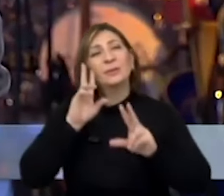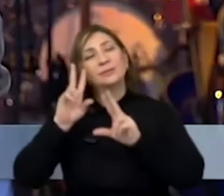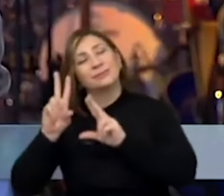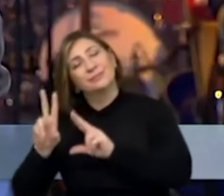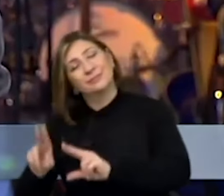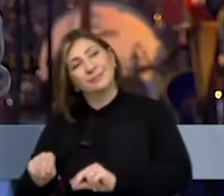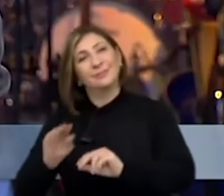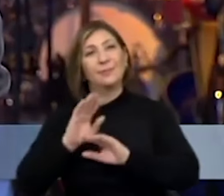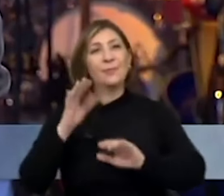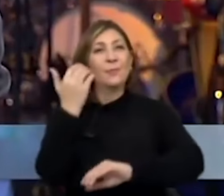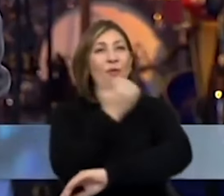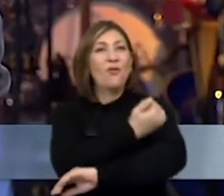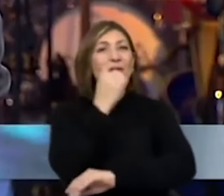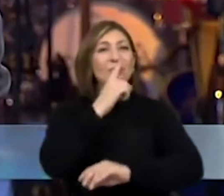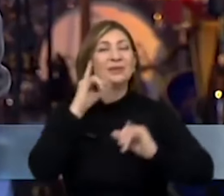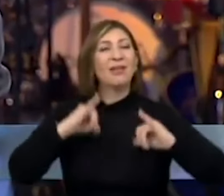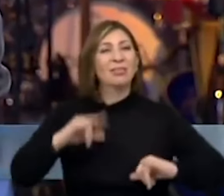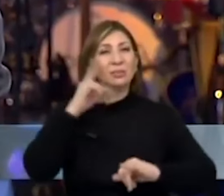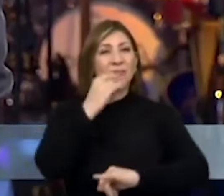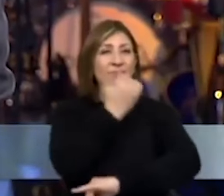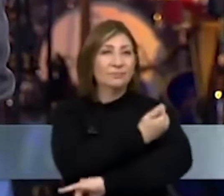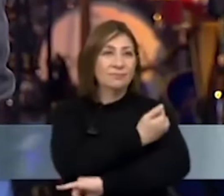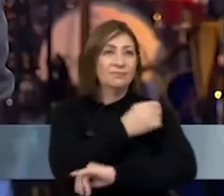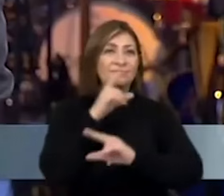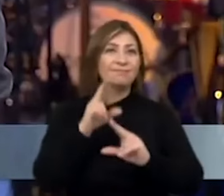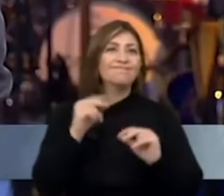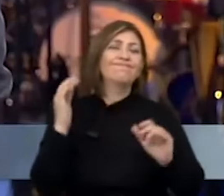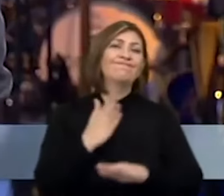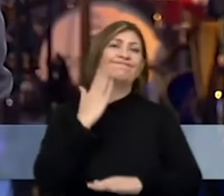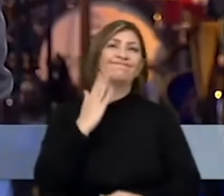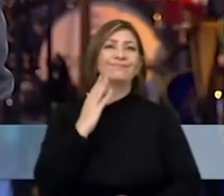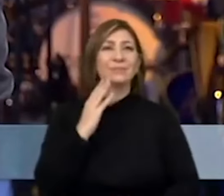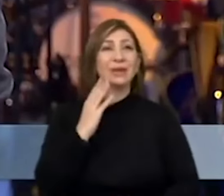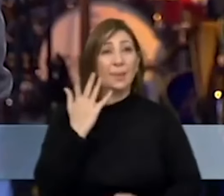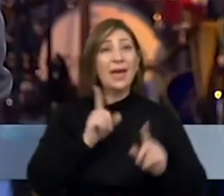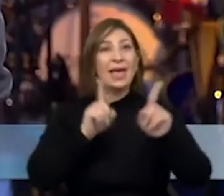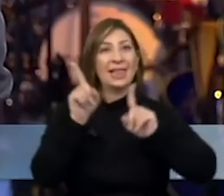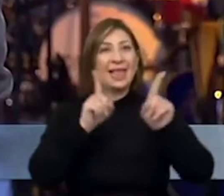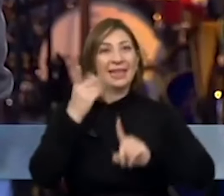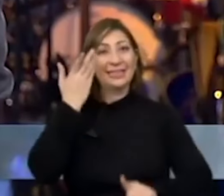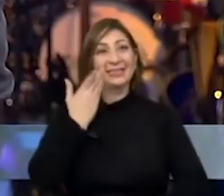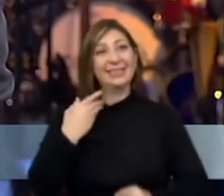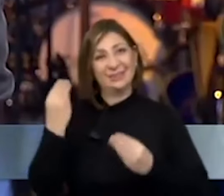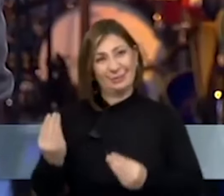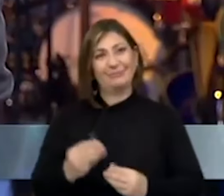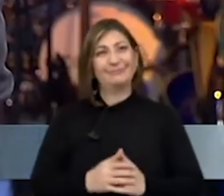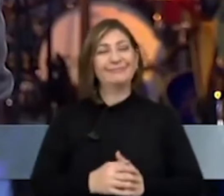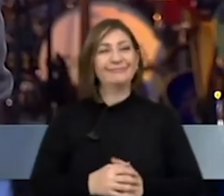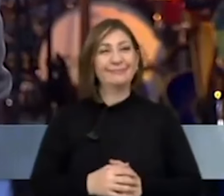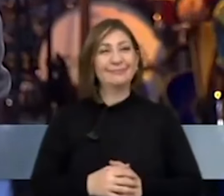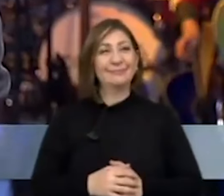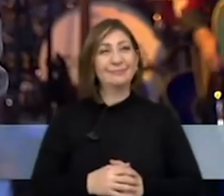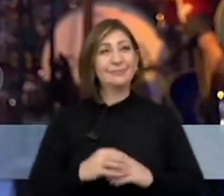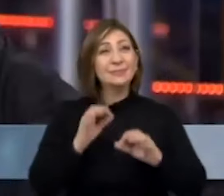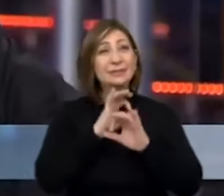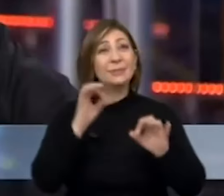Uykuya daldı. Morfin verildiği için. Hay Allah. Yarın internetten izleteceğim kendisine. Peki. Ben de